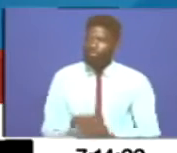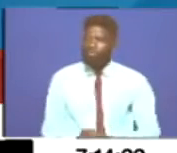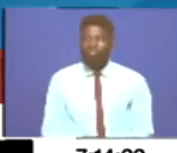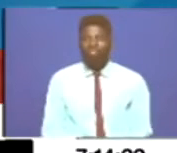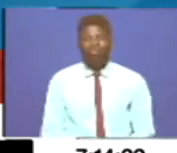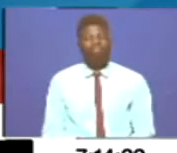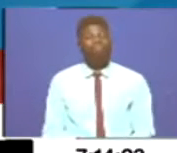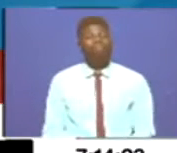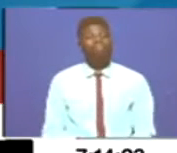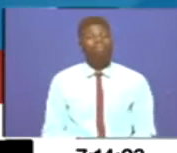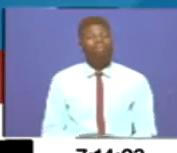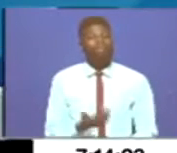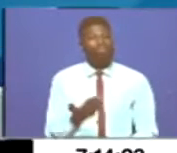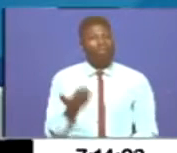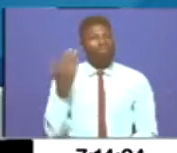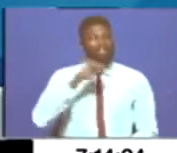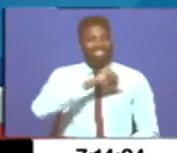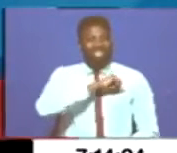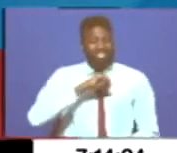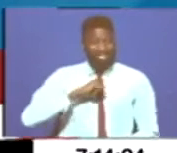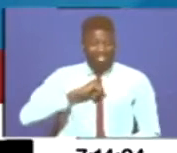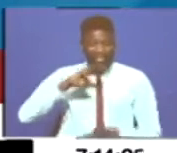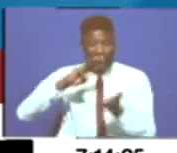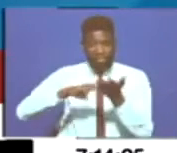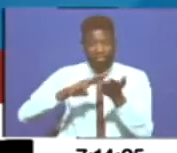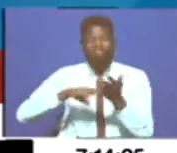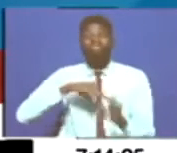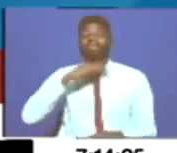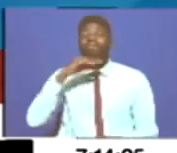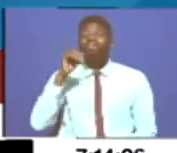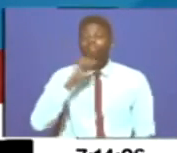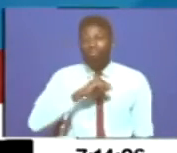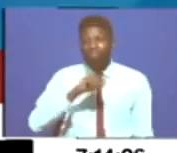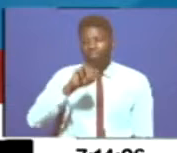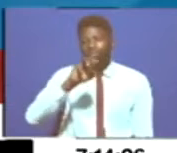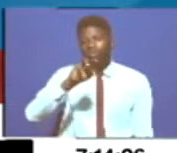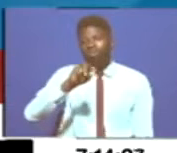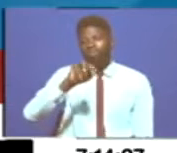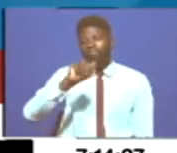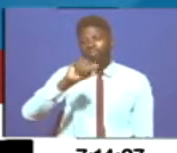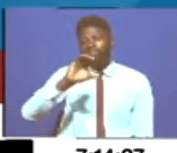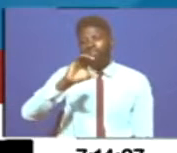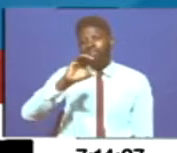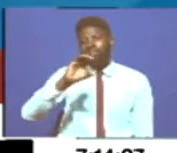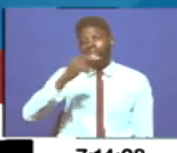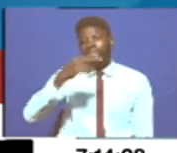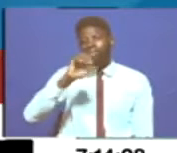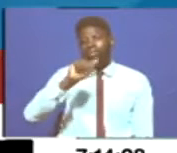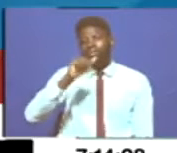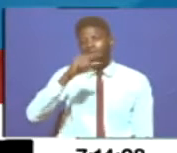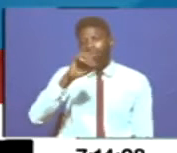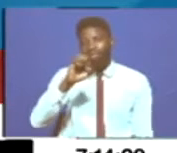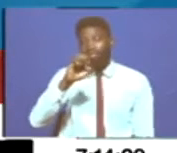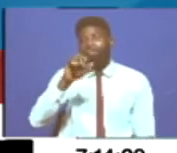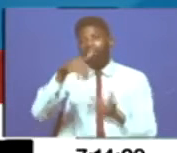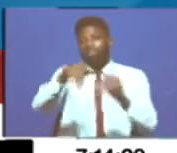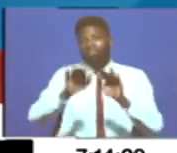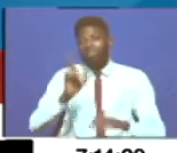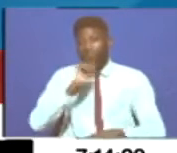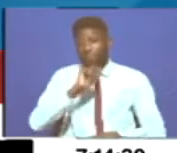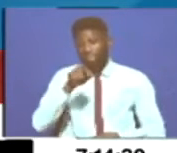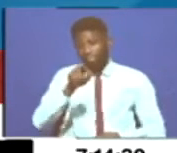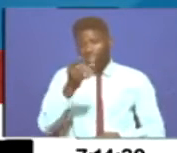Na aliyekuwa seneta wa Migori marehemu Wilfred Machage amezikwa. Hadi kifo chake, Machage alikuwa balozi wa Kenya nchini Nigeria.